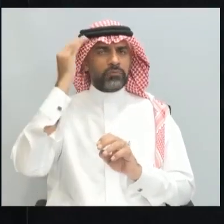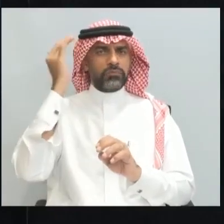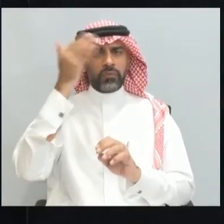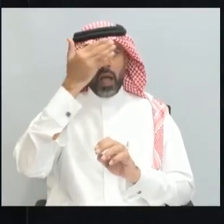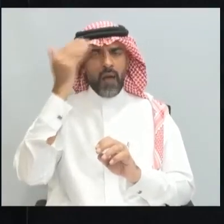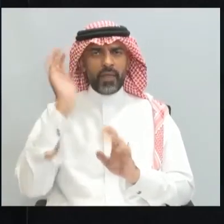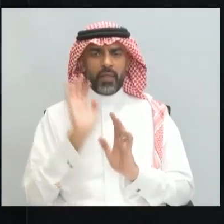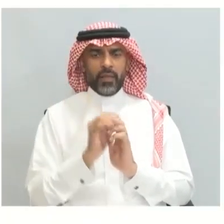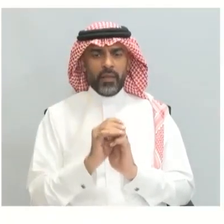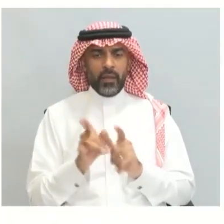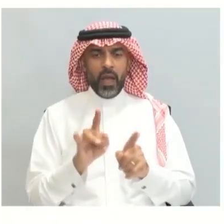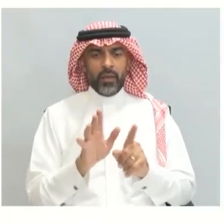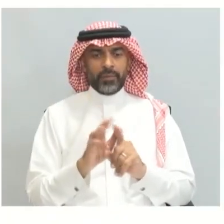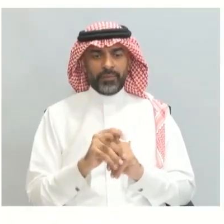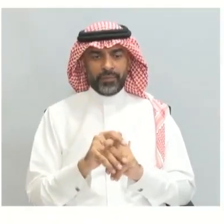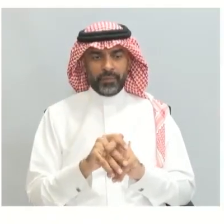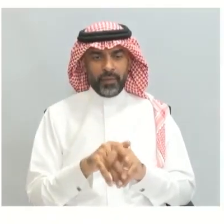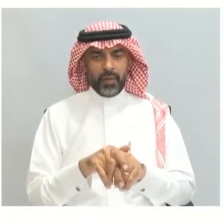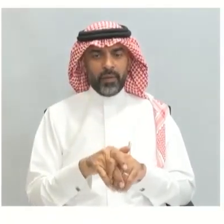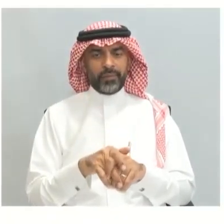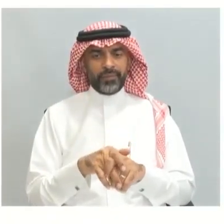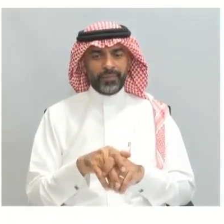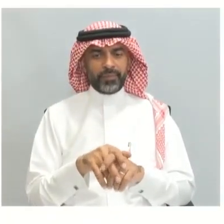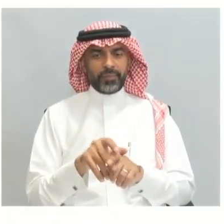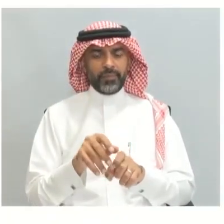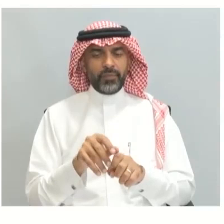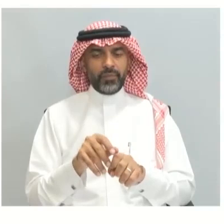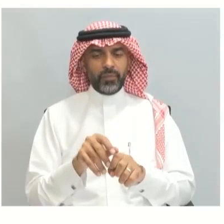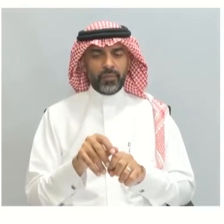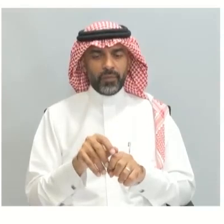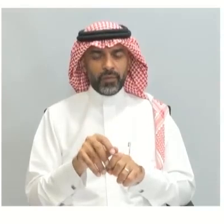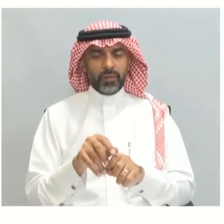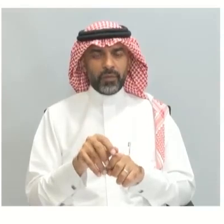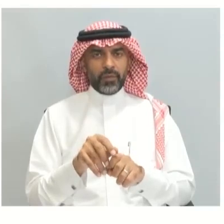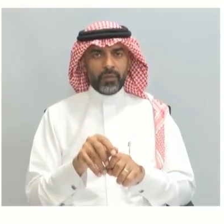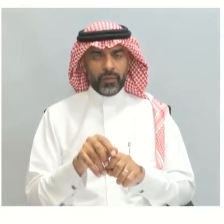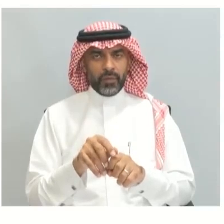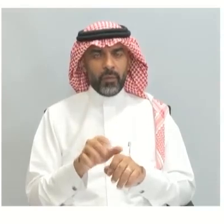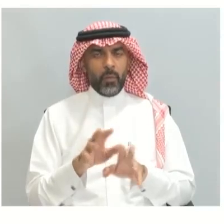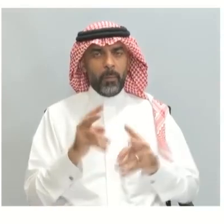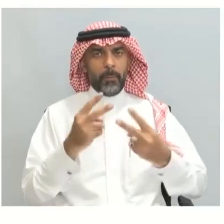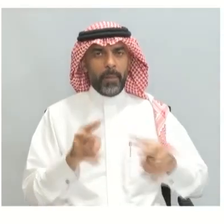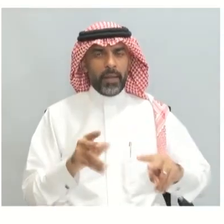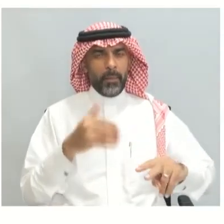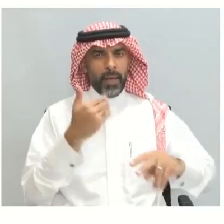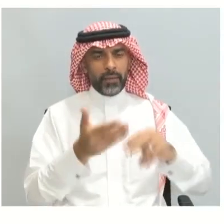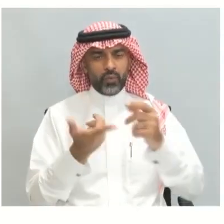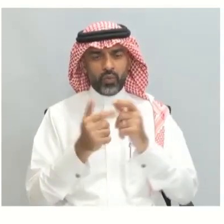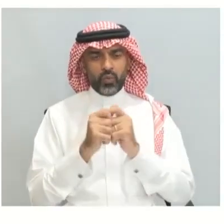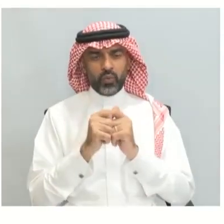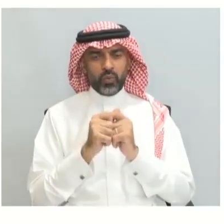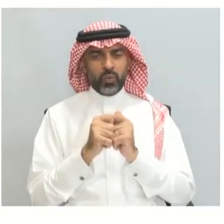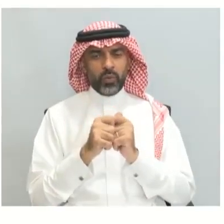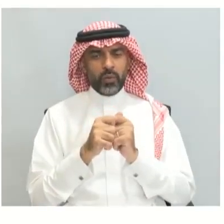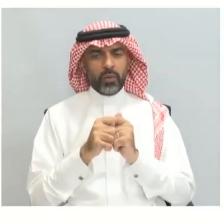اخر اذا من خلال ما يختزنه في الذاكره بعد ذلك بدا